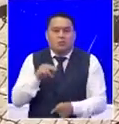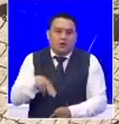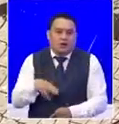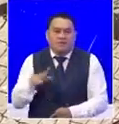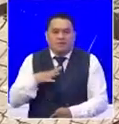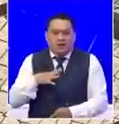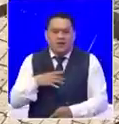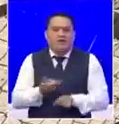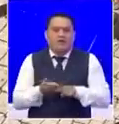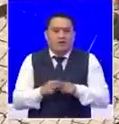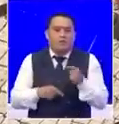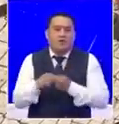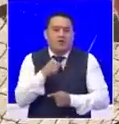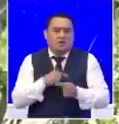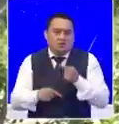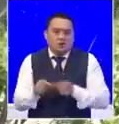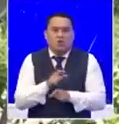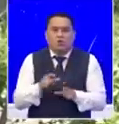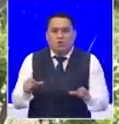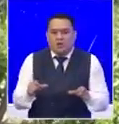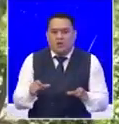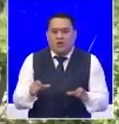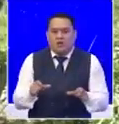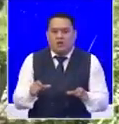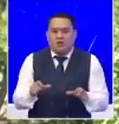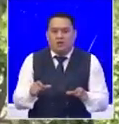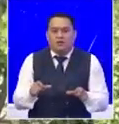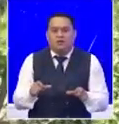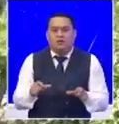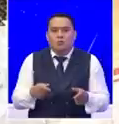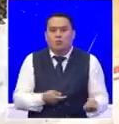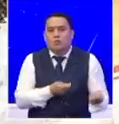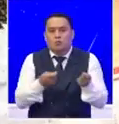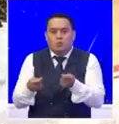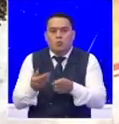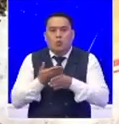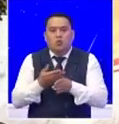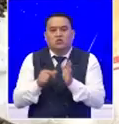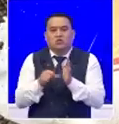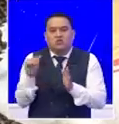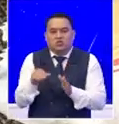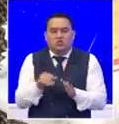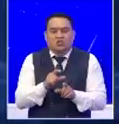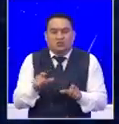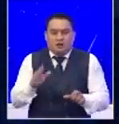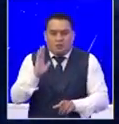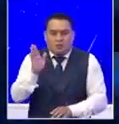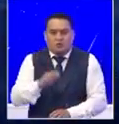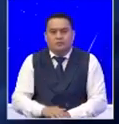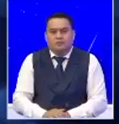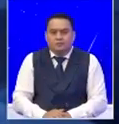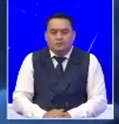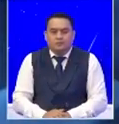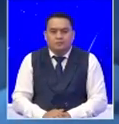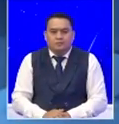партийцы совместно с бизнесменами и неравнодушными гражданами намерены доставить помощь еще 6 тысячам земляков.